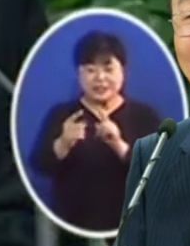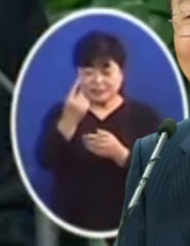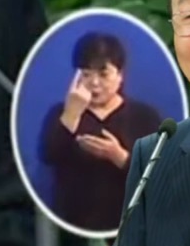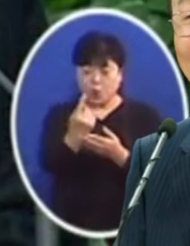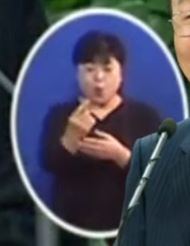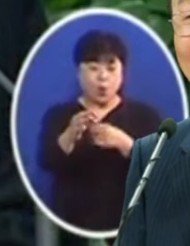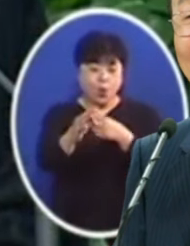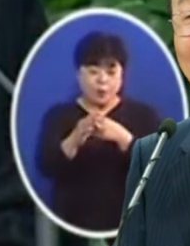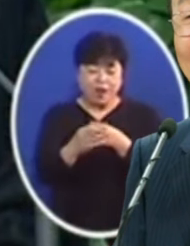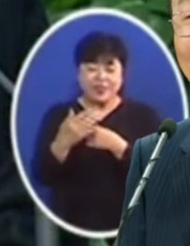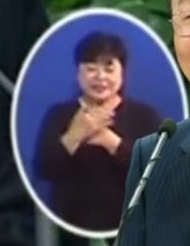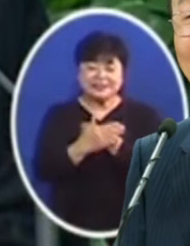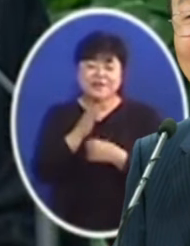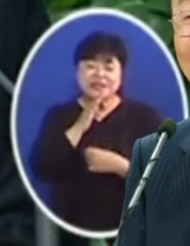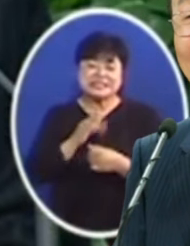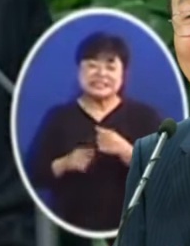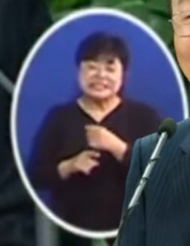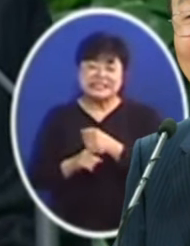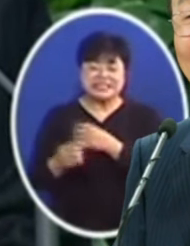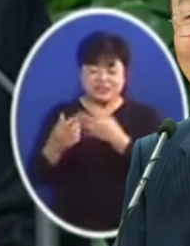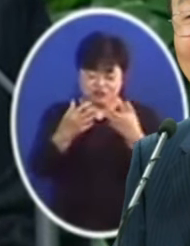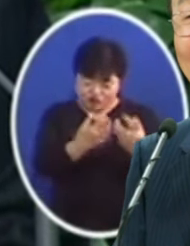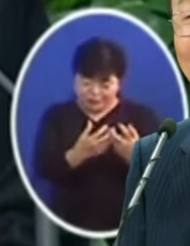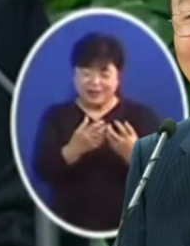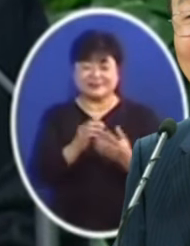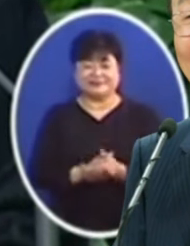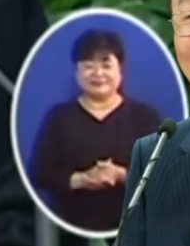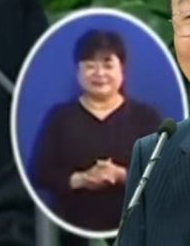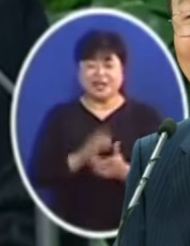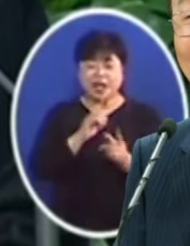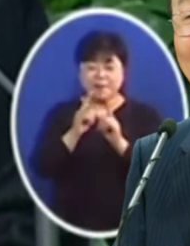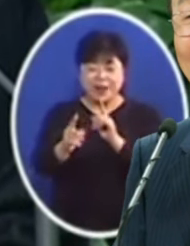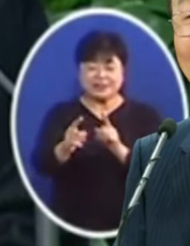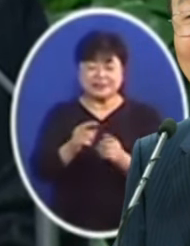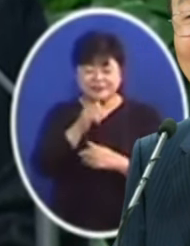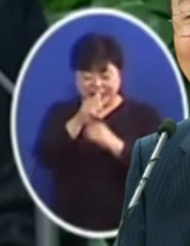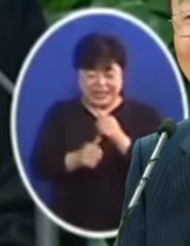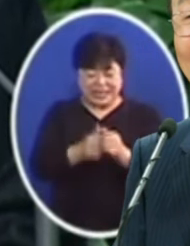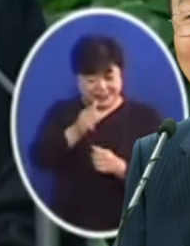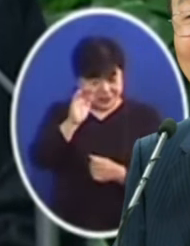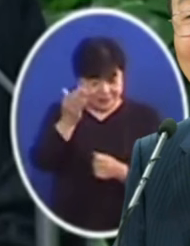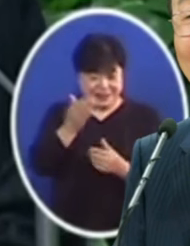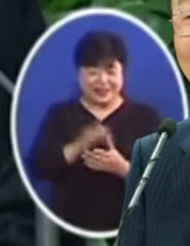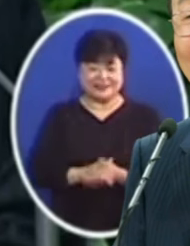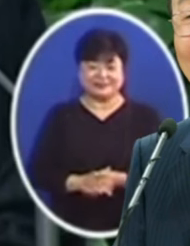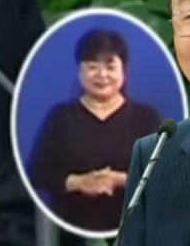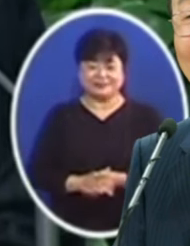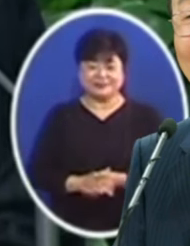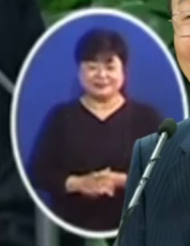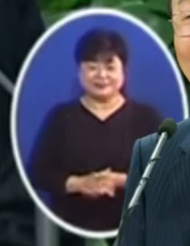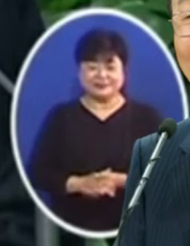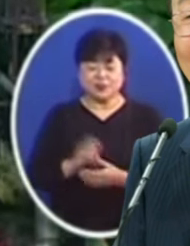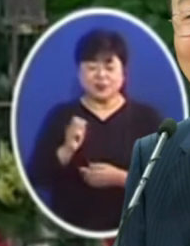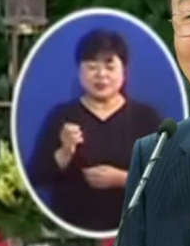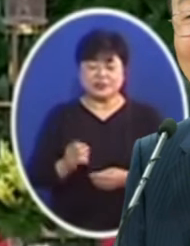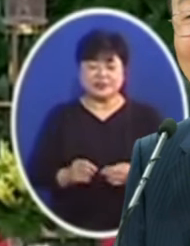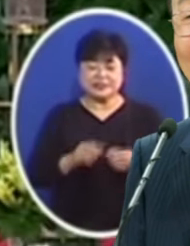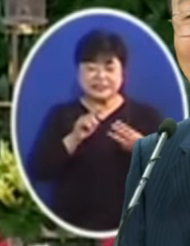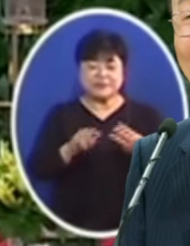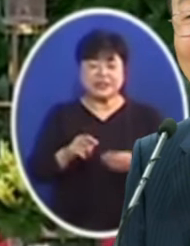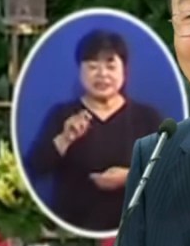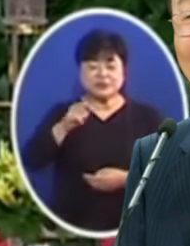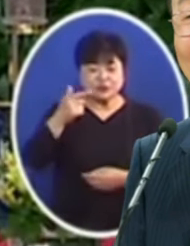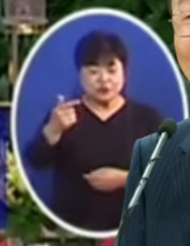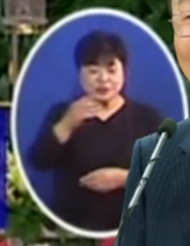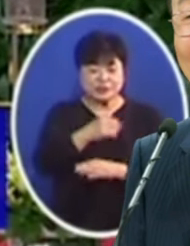오면은 은혜와 진리가 충만해지는 것입니다. 말씀은 곧 하나님이시기 때문인 것입니다. 골로새 3장 16절로